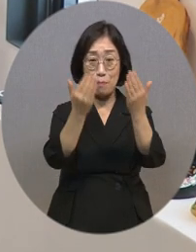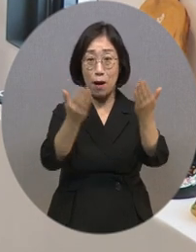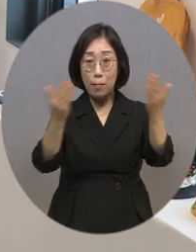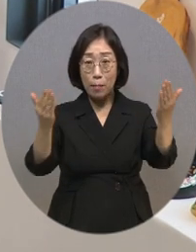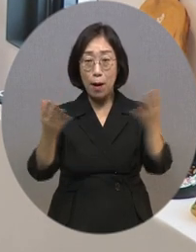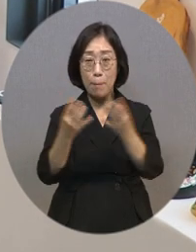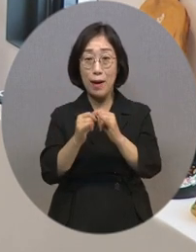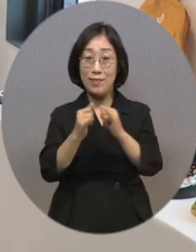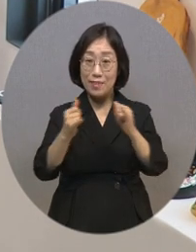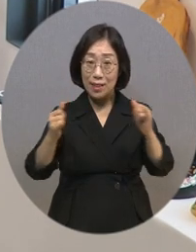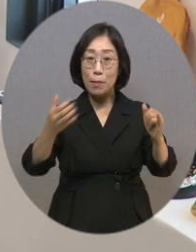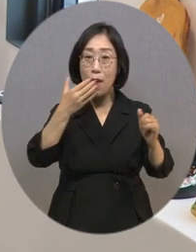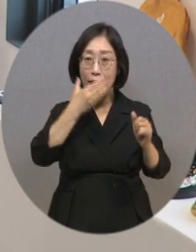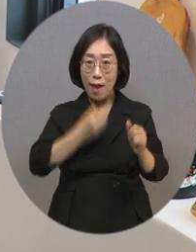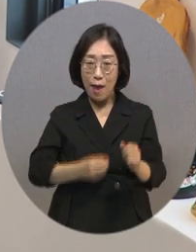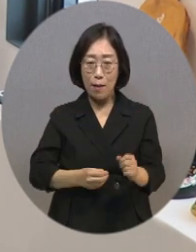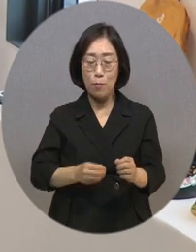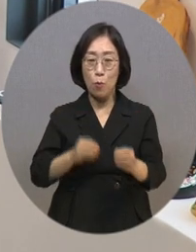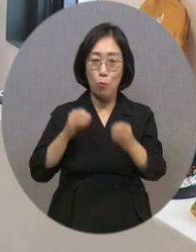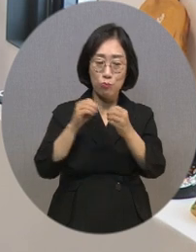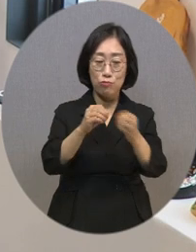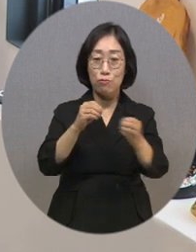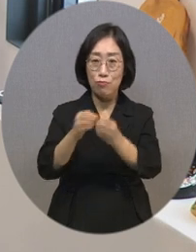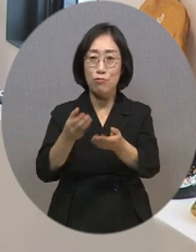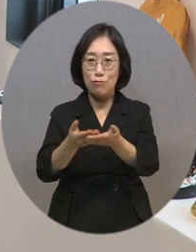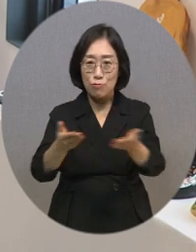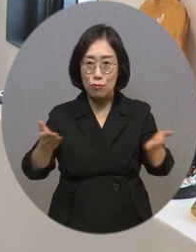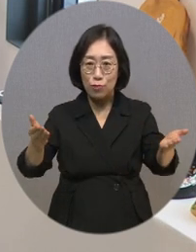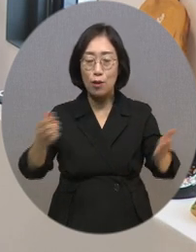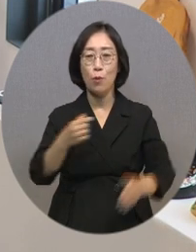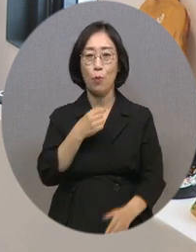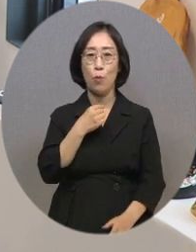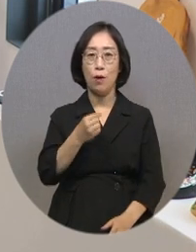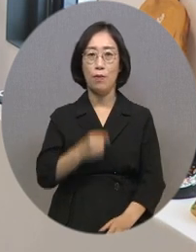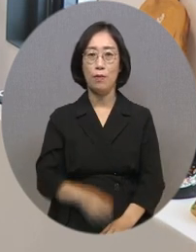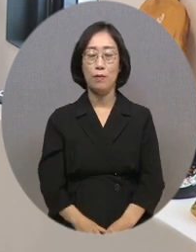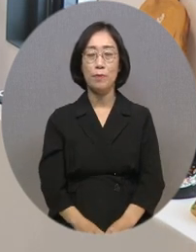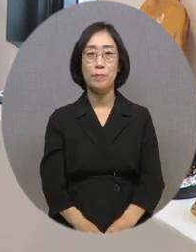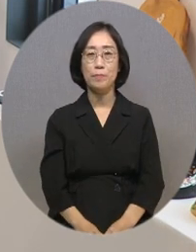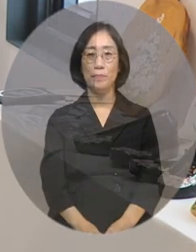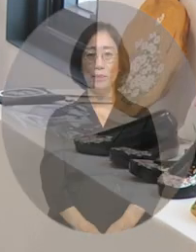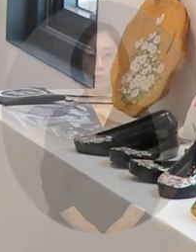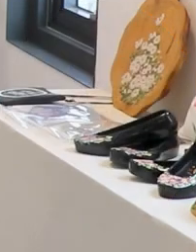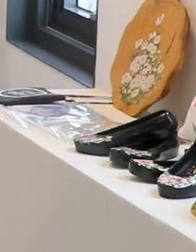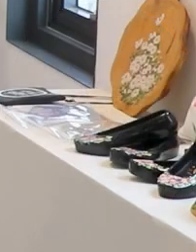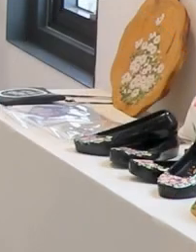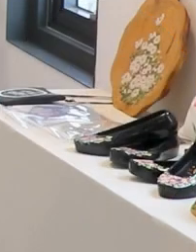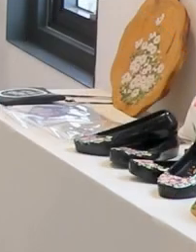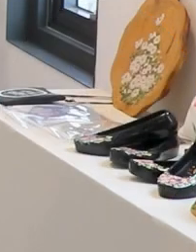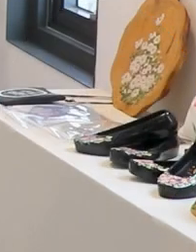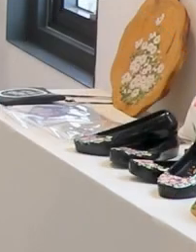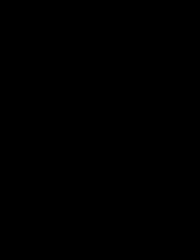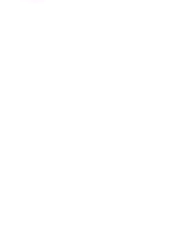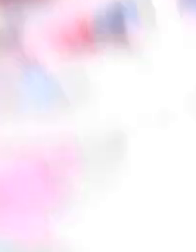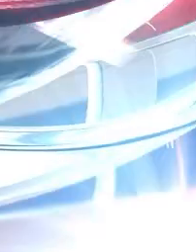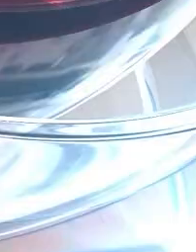사람에게 행복을 가져다 주길 바랍니다. 복지TV 뉴스 이영수입니다.